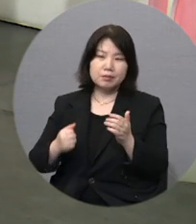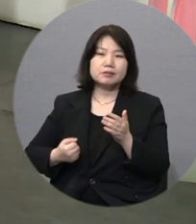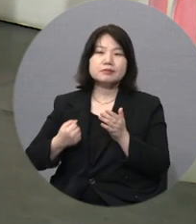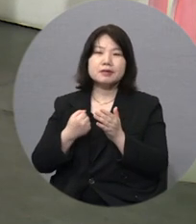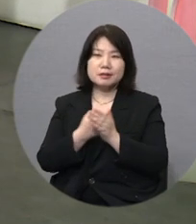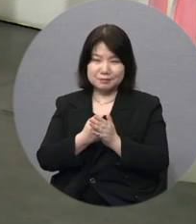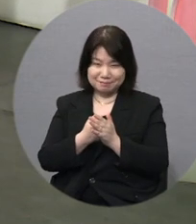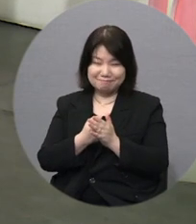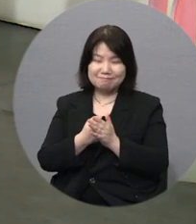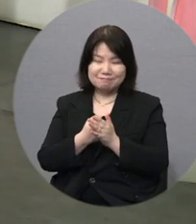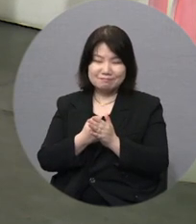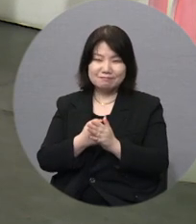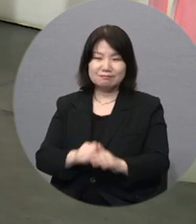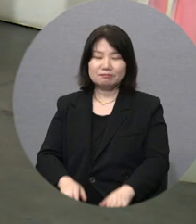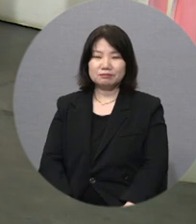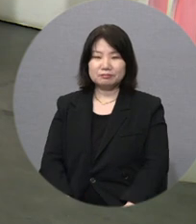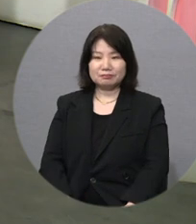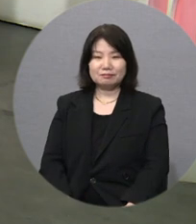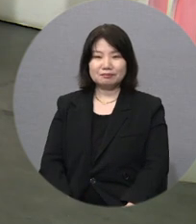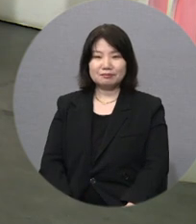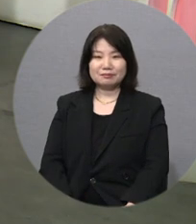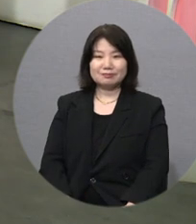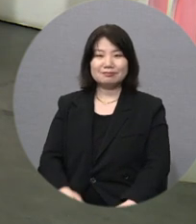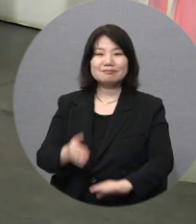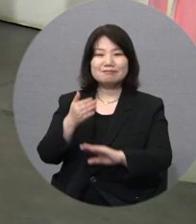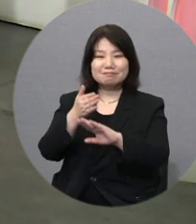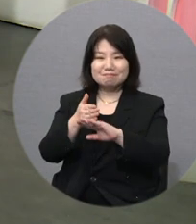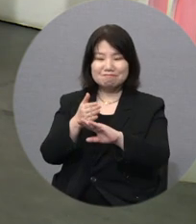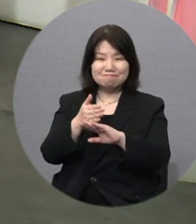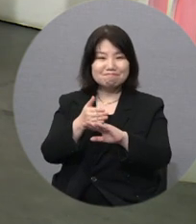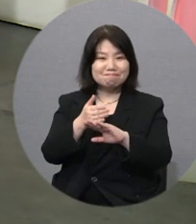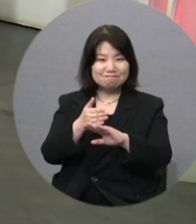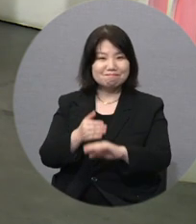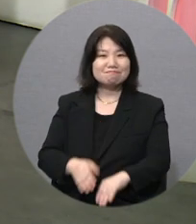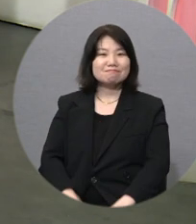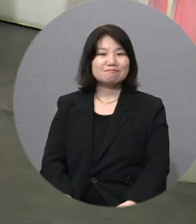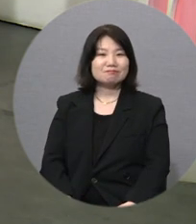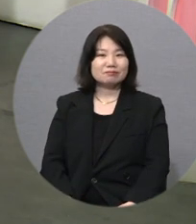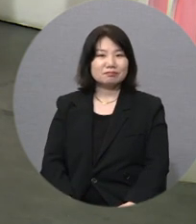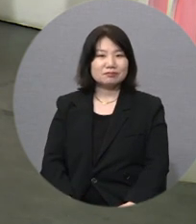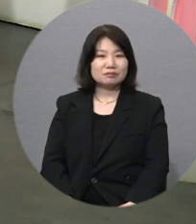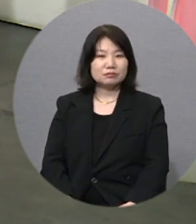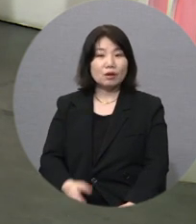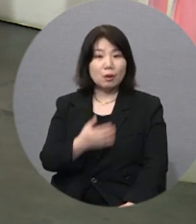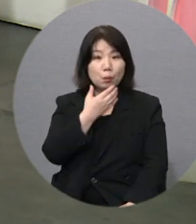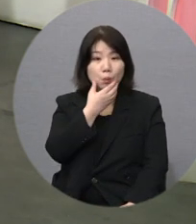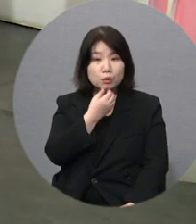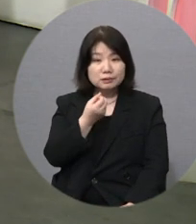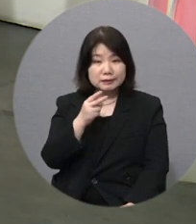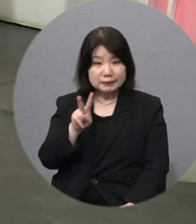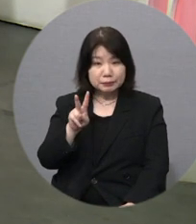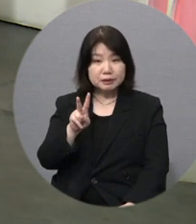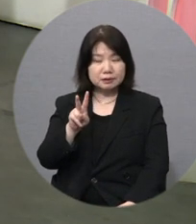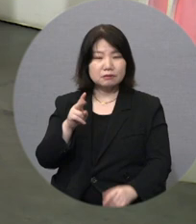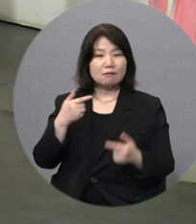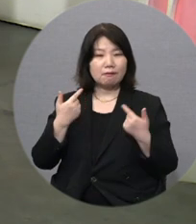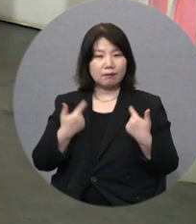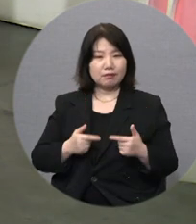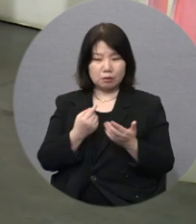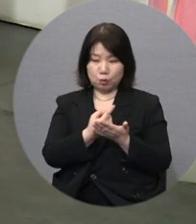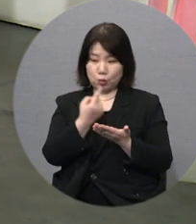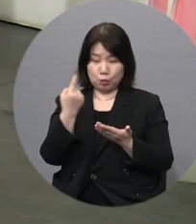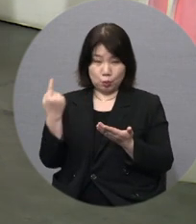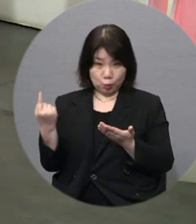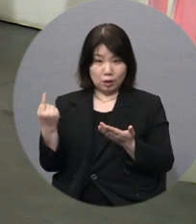계기가 되게 됐습니다 예음네 아유 고맙습니다 회장님 그리고 저희 이제 복지 tv 그래도 항상 그 소회